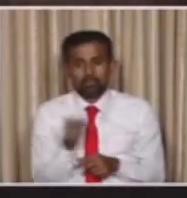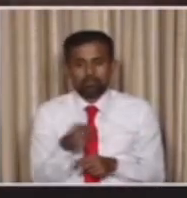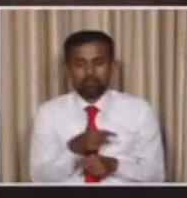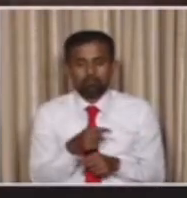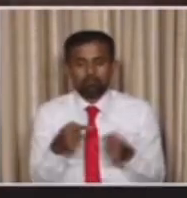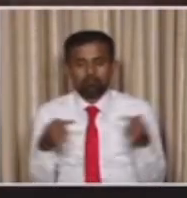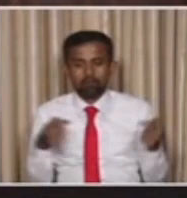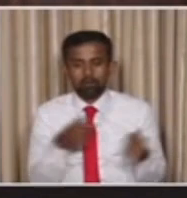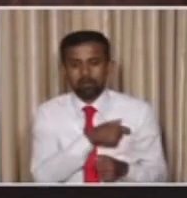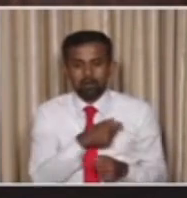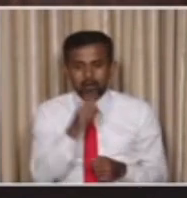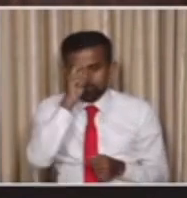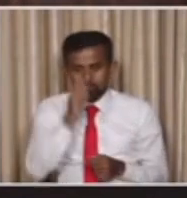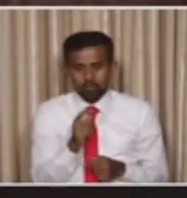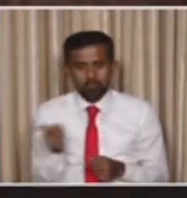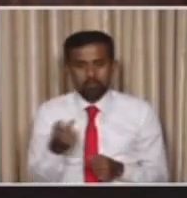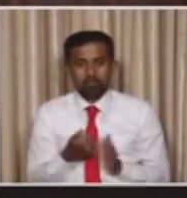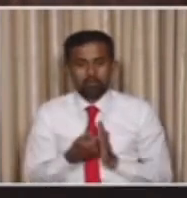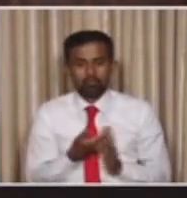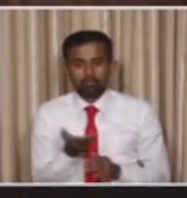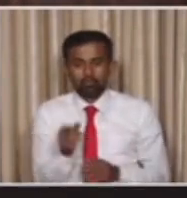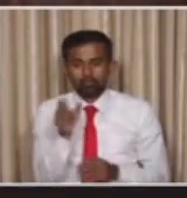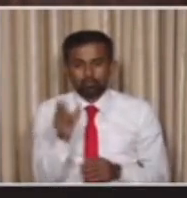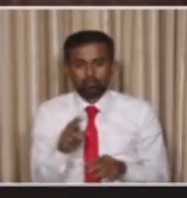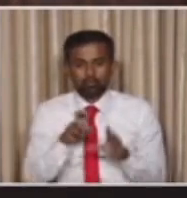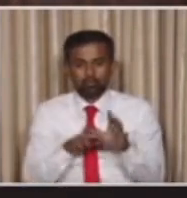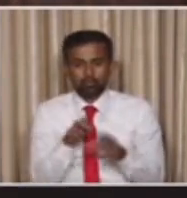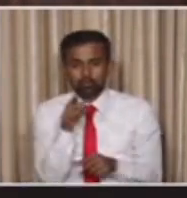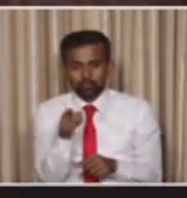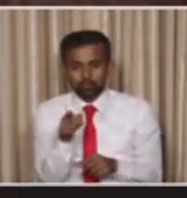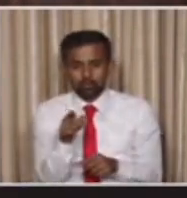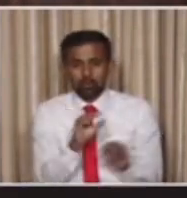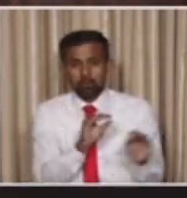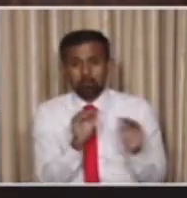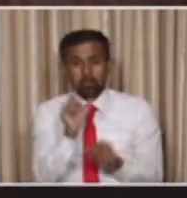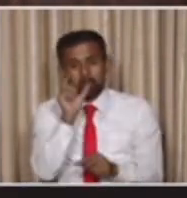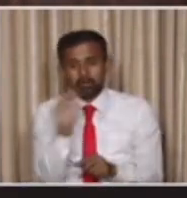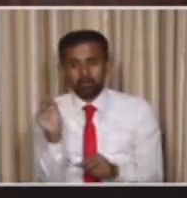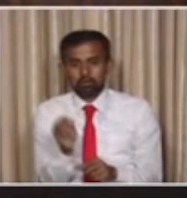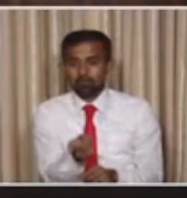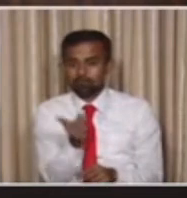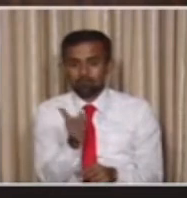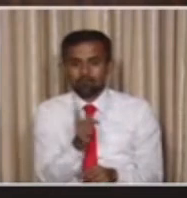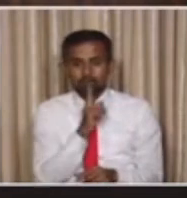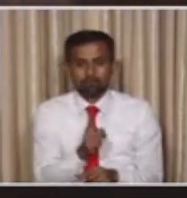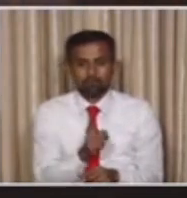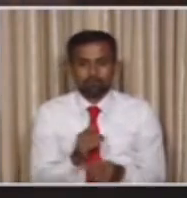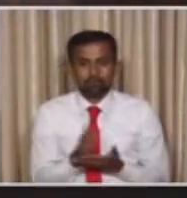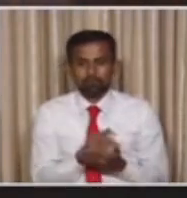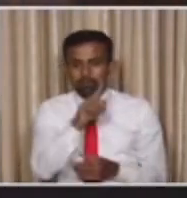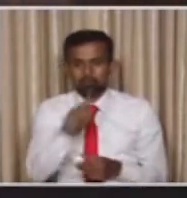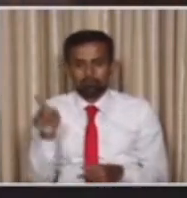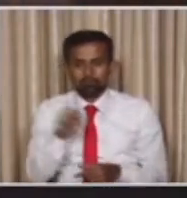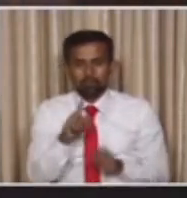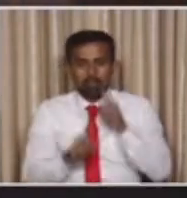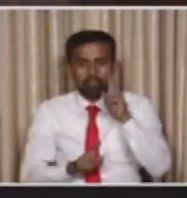ගරු විපක්ෂනායකතුමා මේ ගරු සභාවේ ඔබතුමාගේ ආසනයට පස්සේ බලාගමු කියලා තර්ජනය කරනවා මේ සම්පූර්ණයම වැරදි